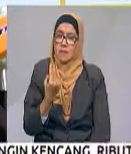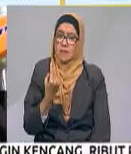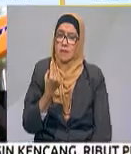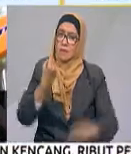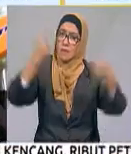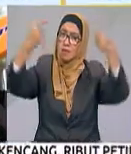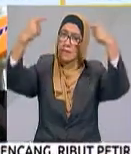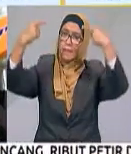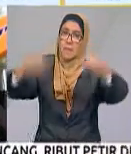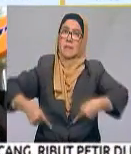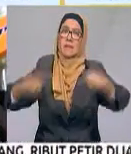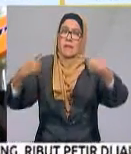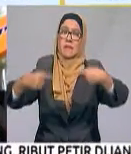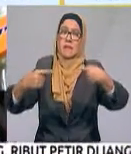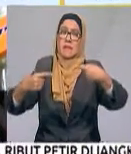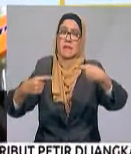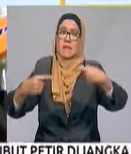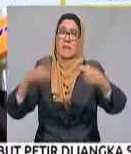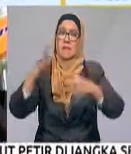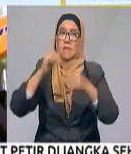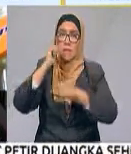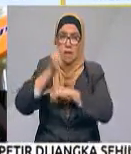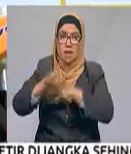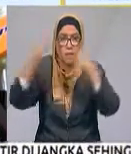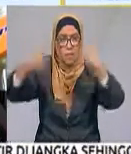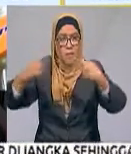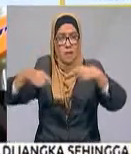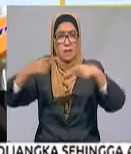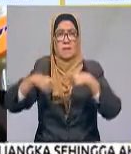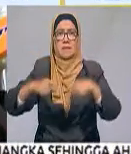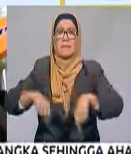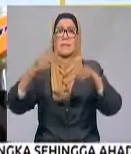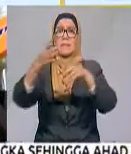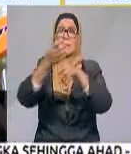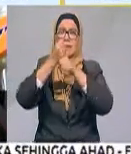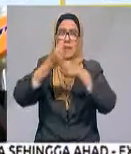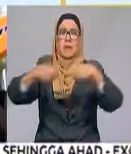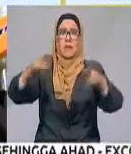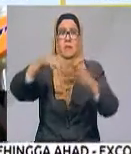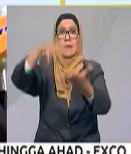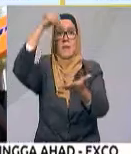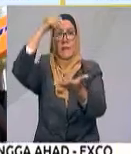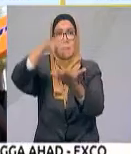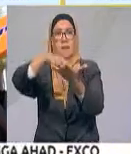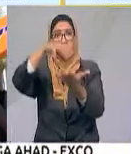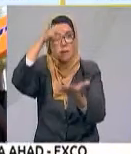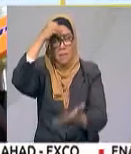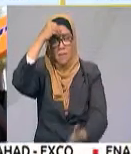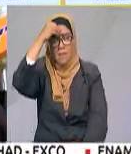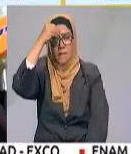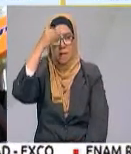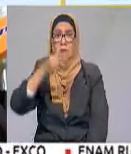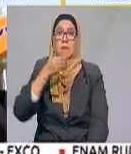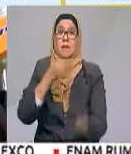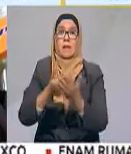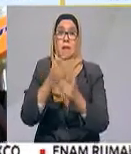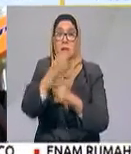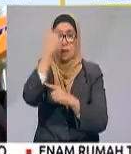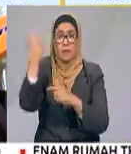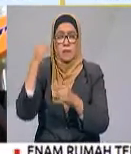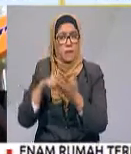perlawanan yang besok pemain-pemain dapat belajar dan juga dari segi kelajuan. Itu yang